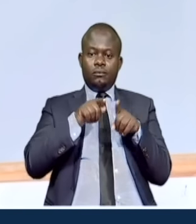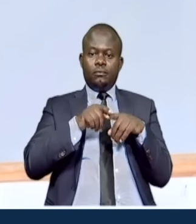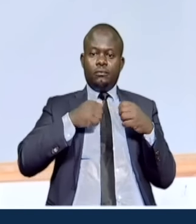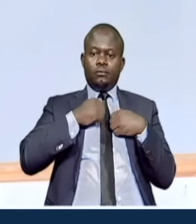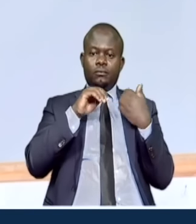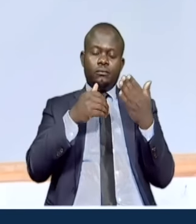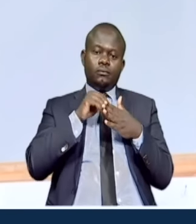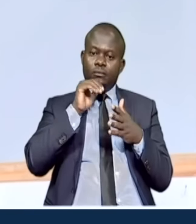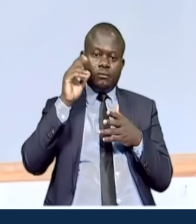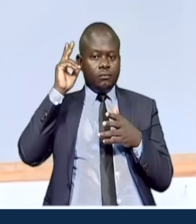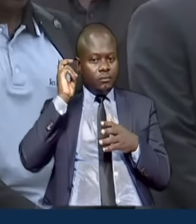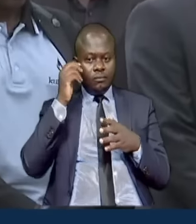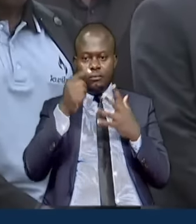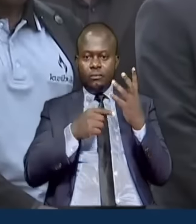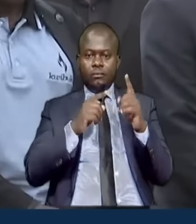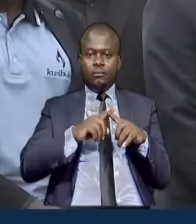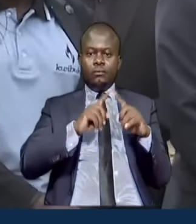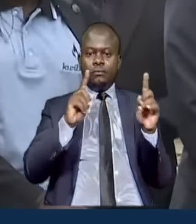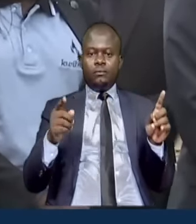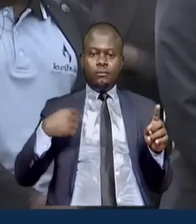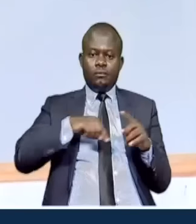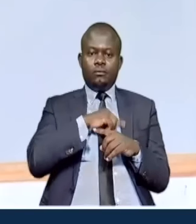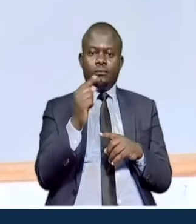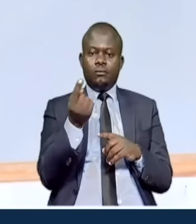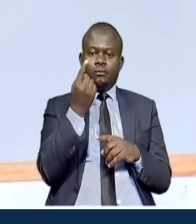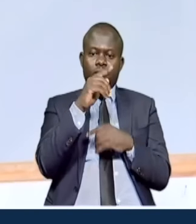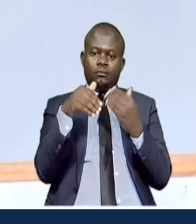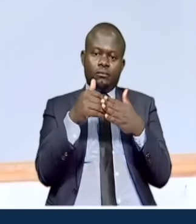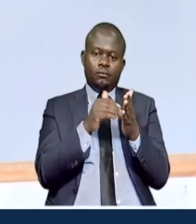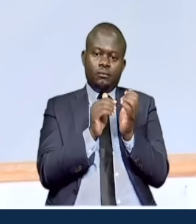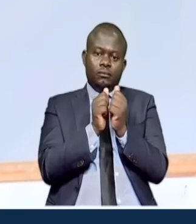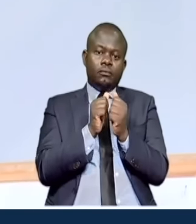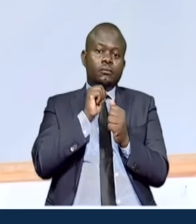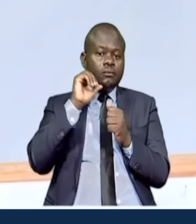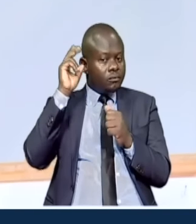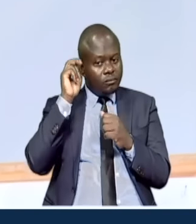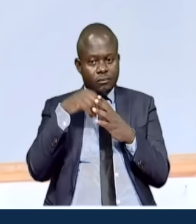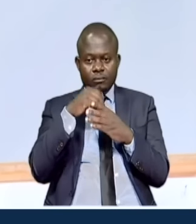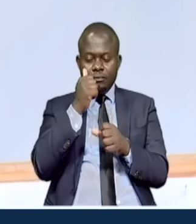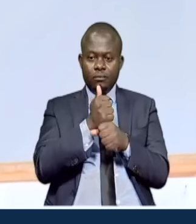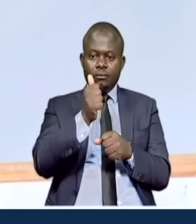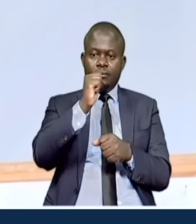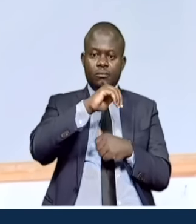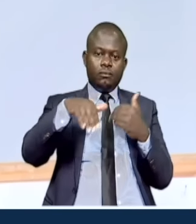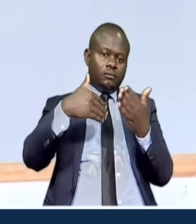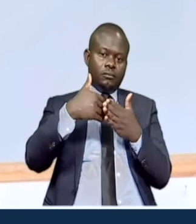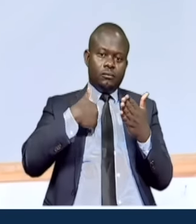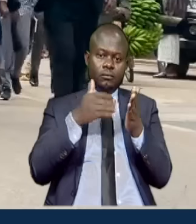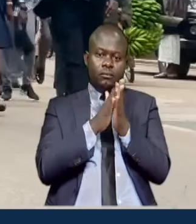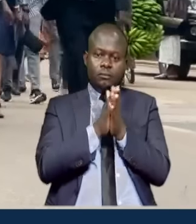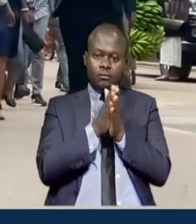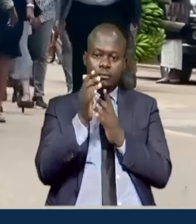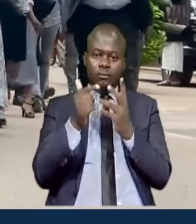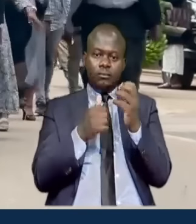Ntimuzigere mwumva ikibatandukanya na rimwe, kandi ntimuzumve yuko byikora. Birabasaba kugira umuhate mu byo